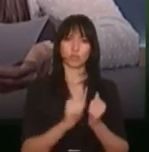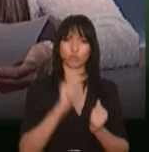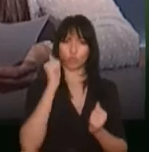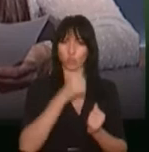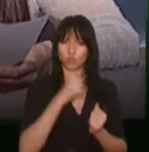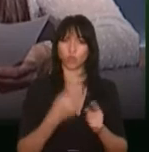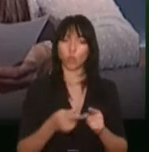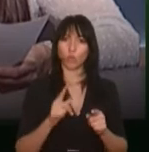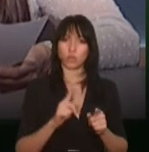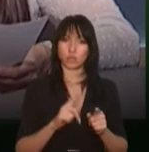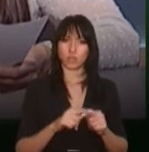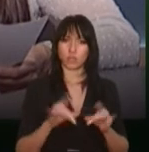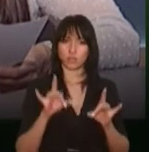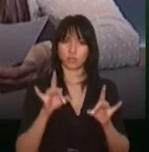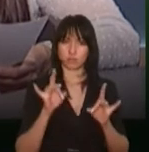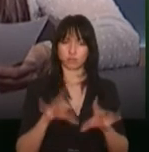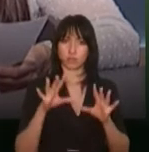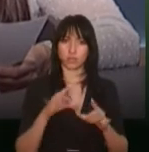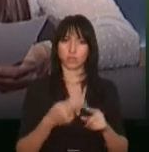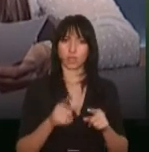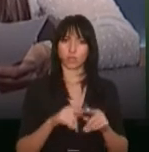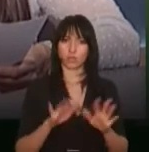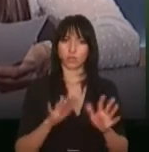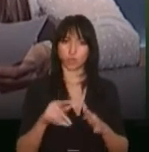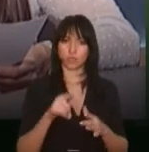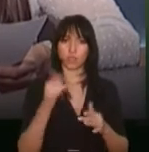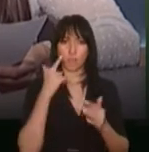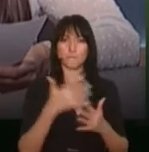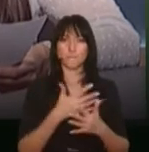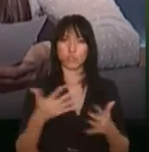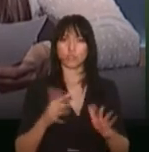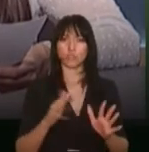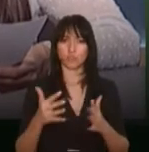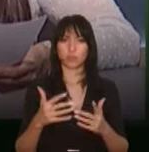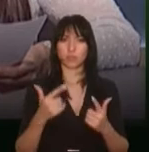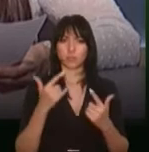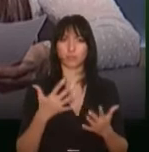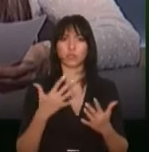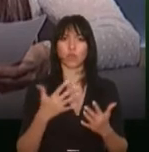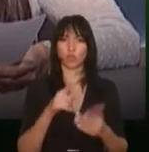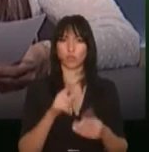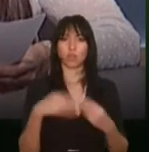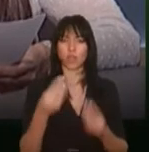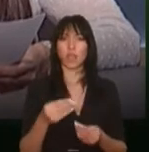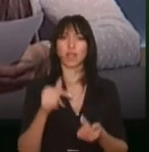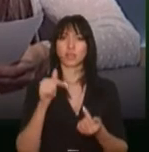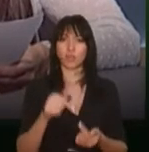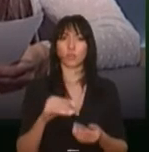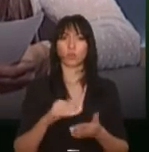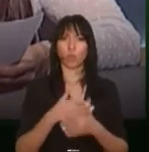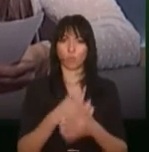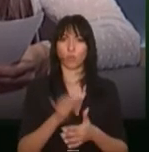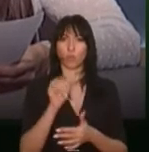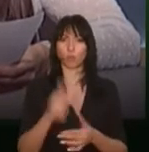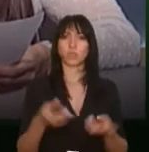отаких станів фібриляцій. У більшості випадків, звичайно, ну, надається відповідна допомога і люди